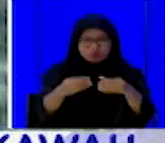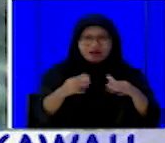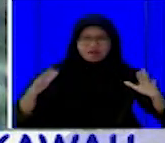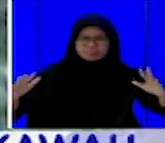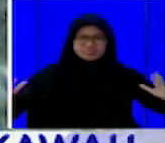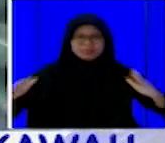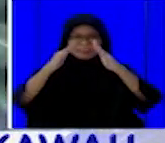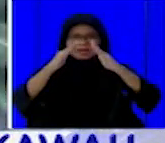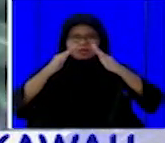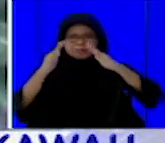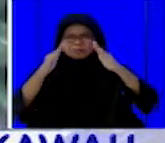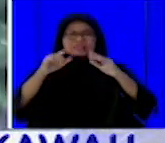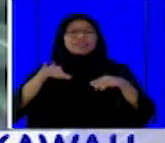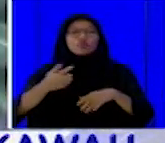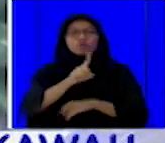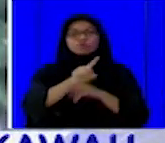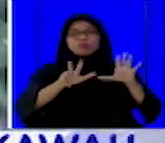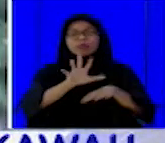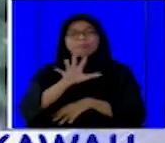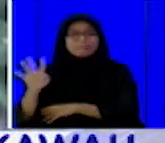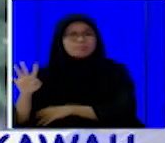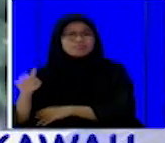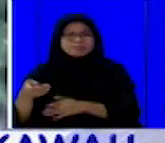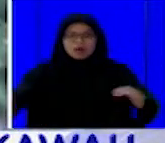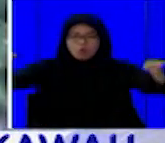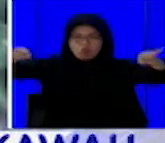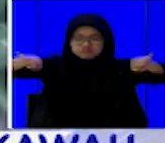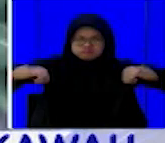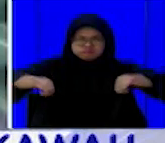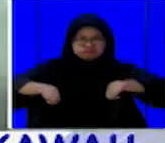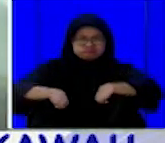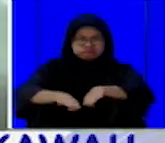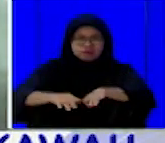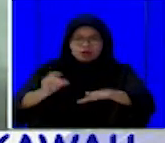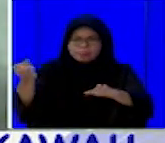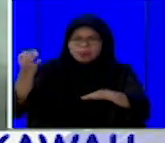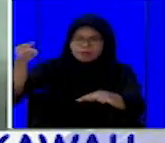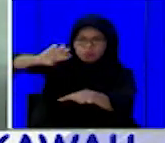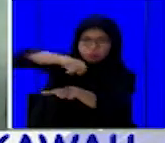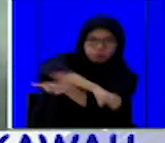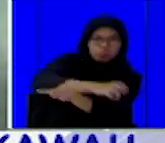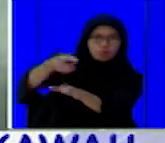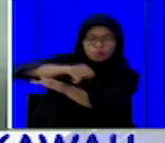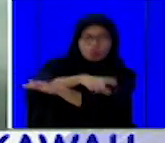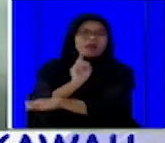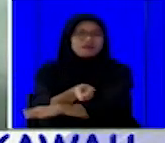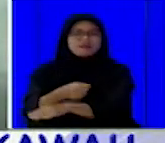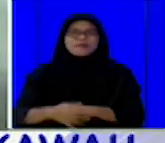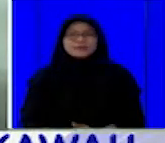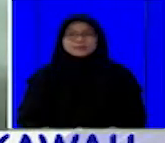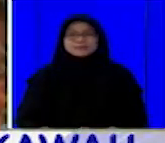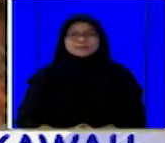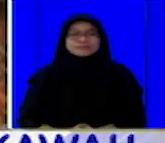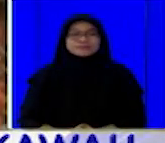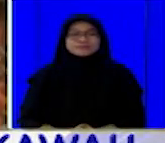tebing lava tahun 1954 yang berada di dinding kawah utara, di mana material jatuh ke dalam kawah.